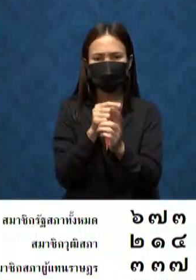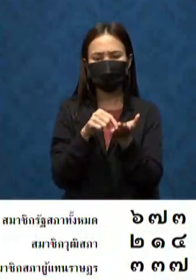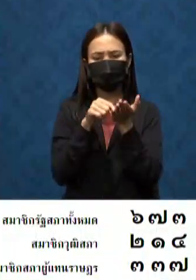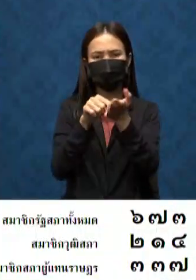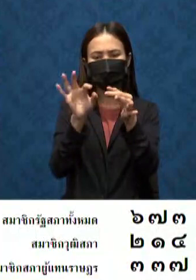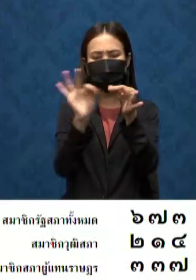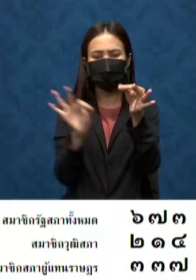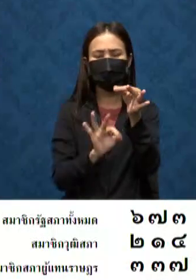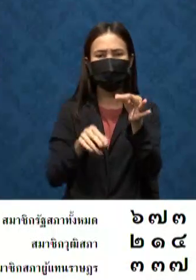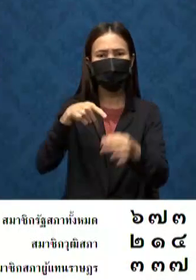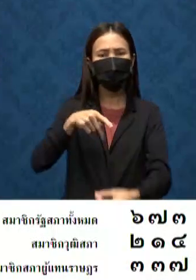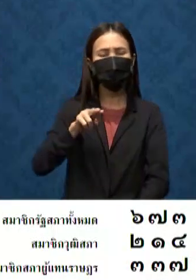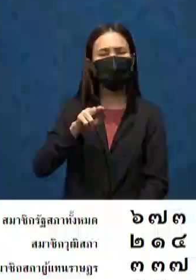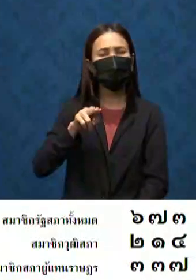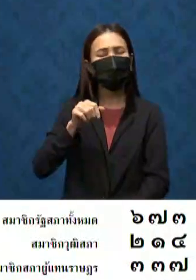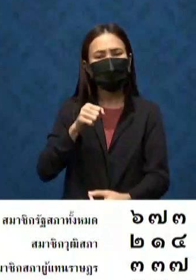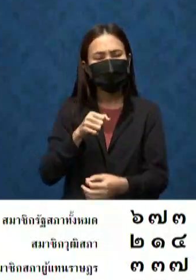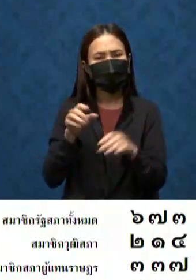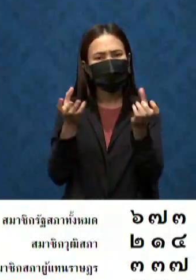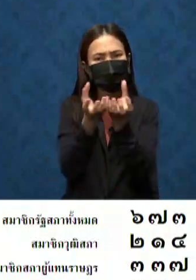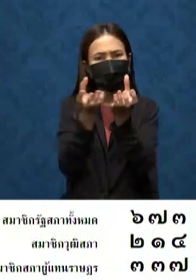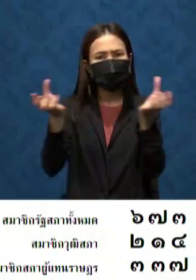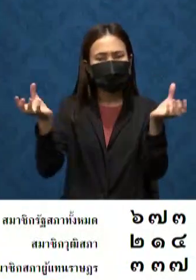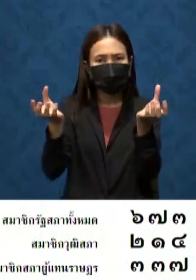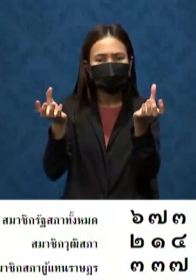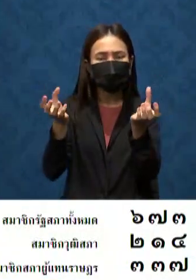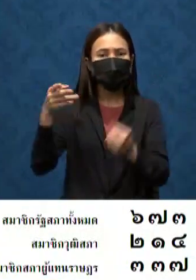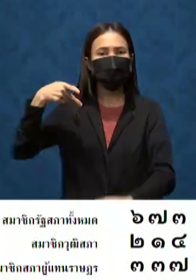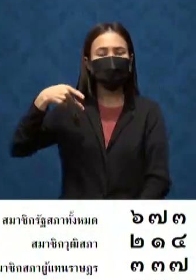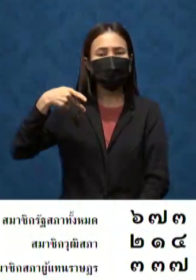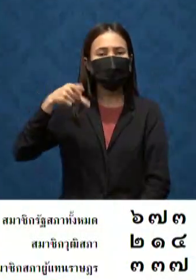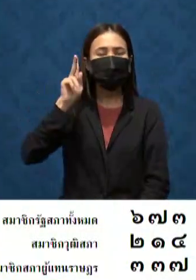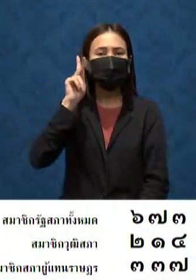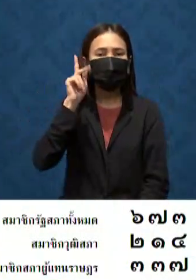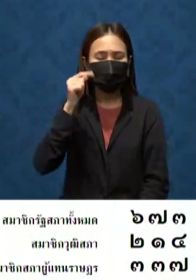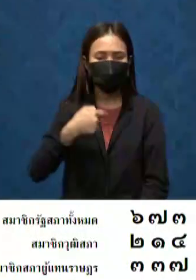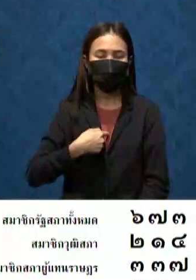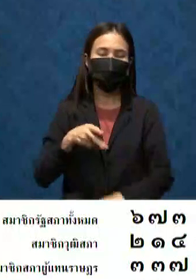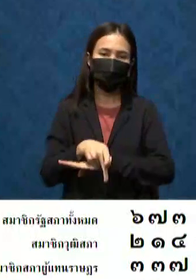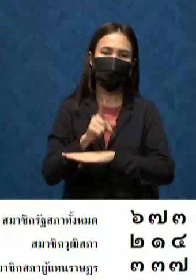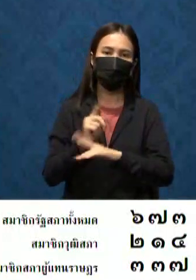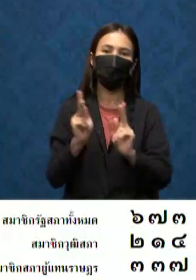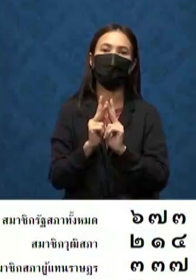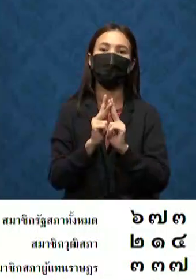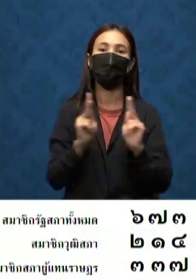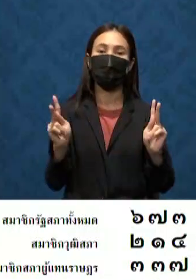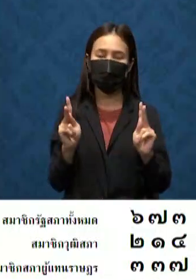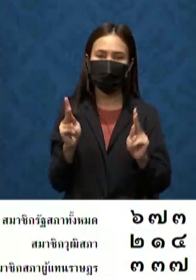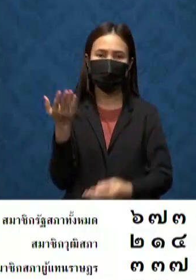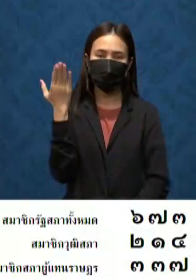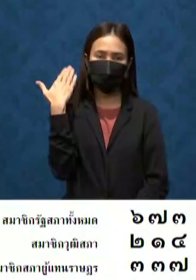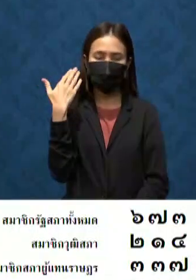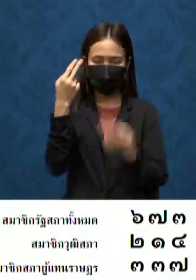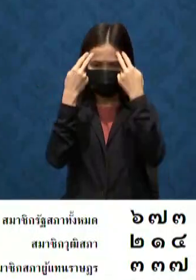ส่งเสริมจริยธรรมและมาตรฐานวิชาชีพสื่อมวลชนพ.ศสมณะประธานกรรมาธิการในฐานะอดีต